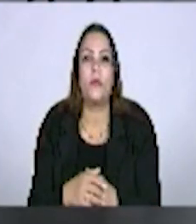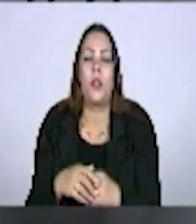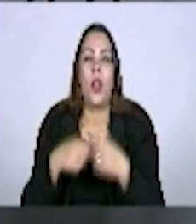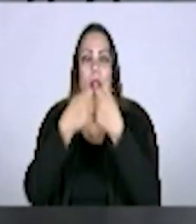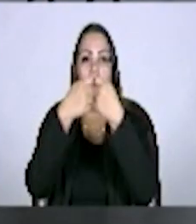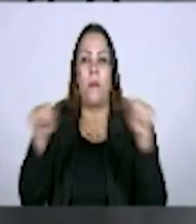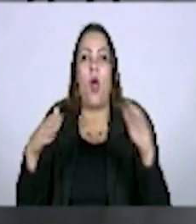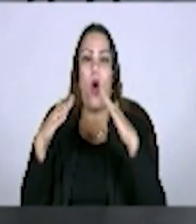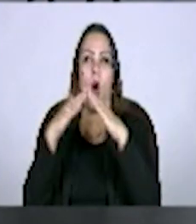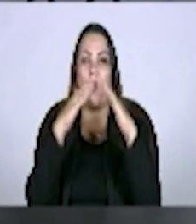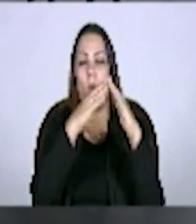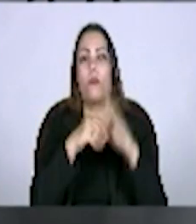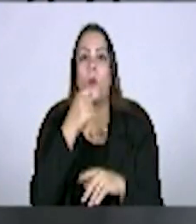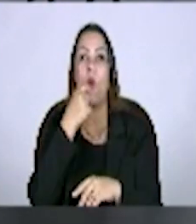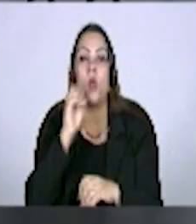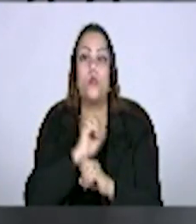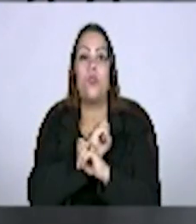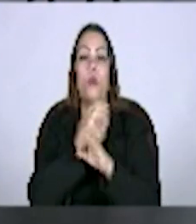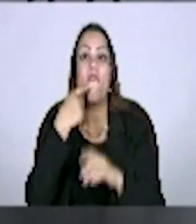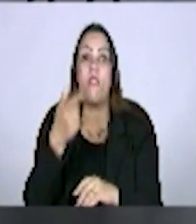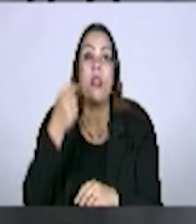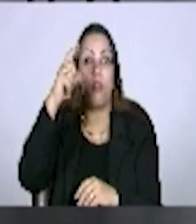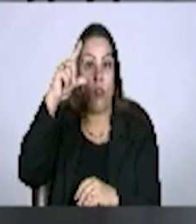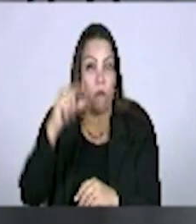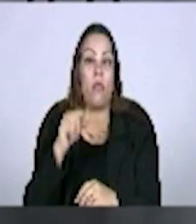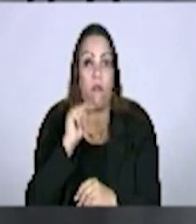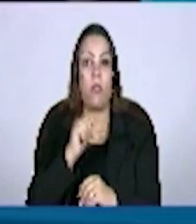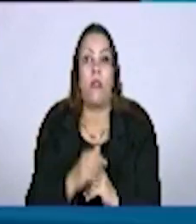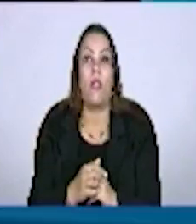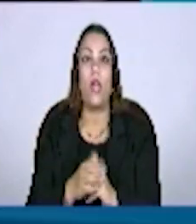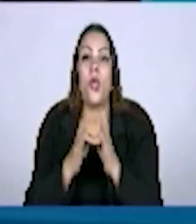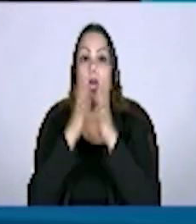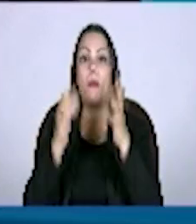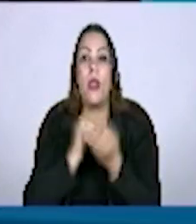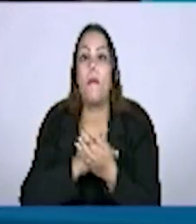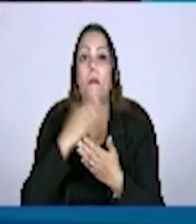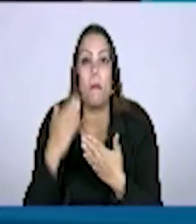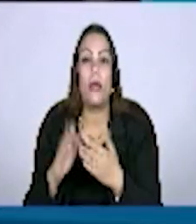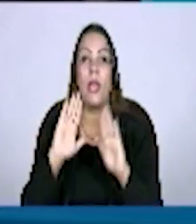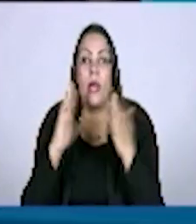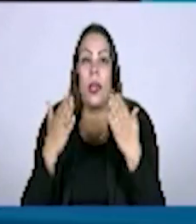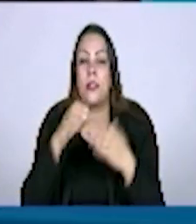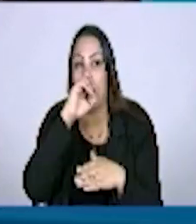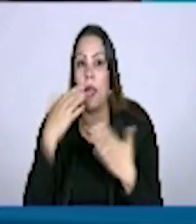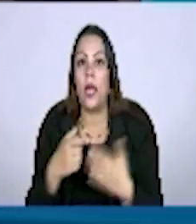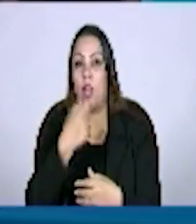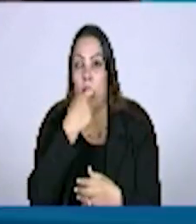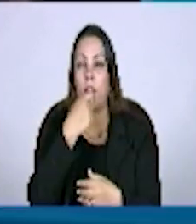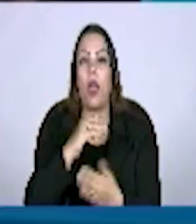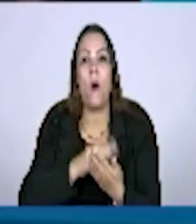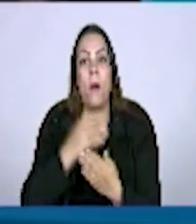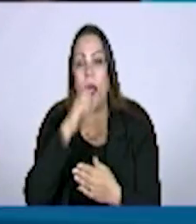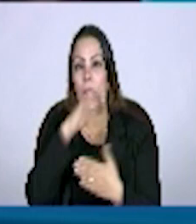جريده الاهرام النهارده صباحا بيقوللك في تخفيضات ا كبيره بعد اجازه عيد الفطر او بعد